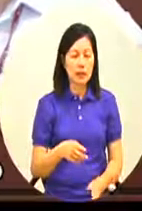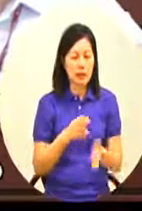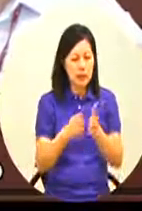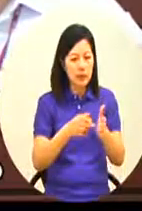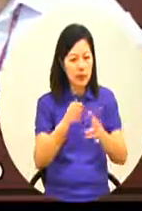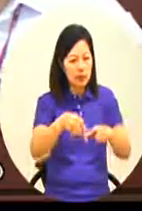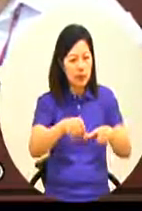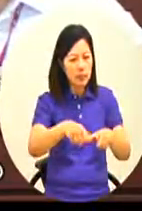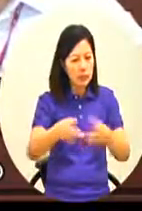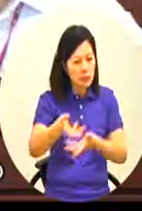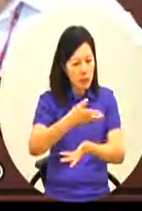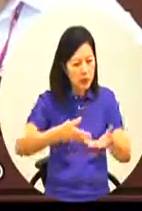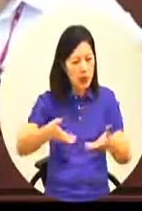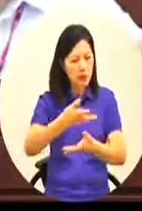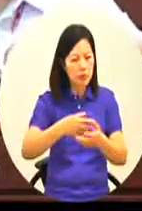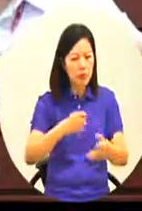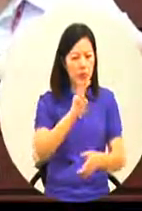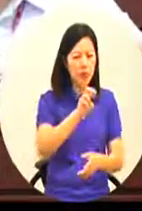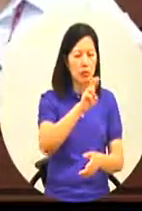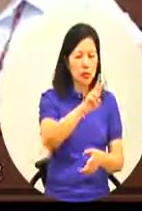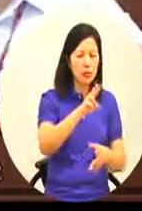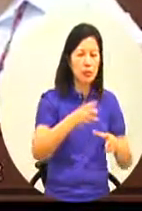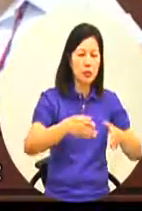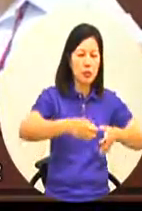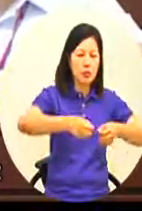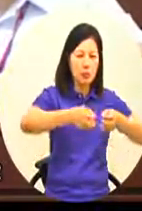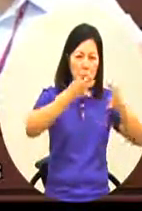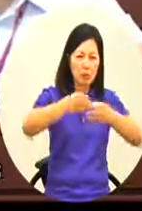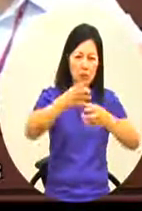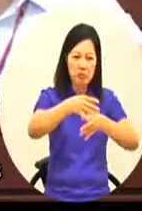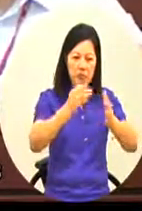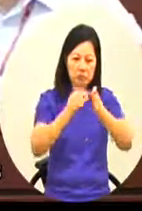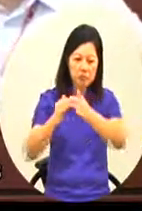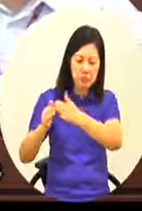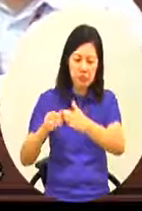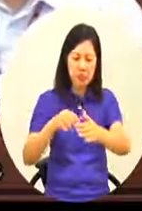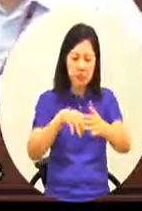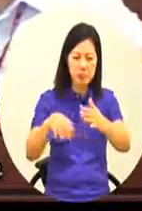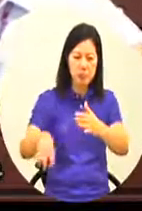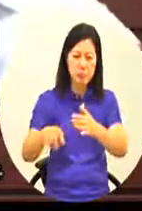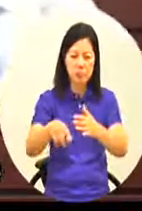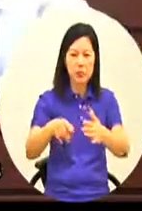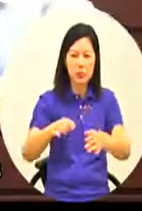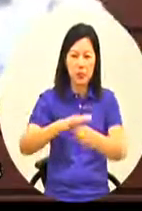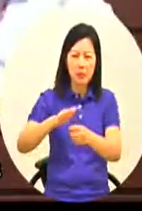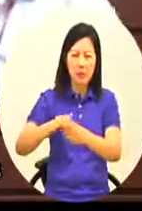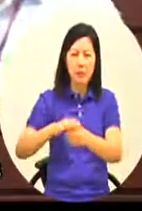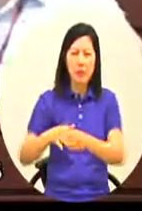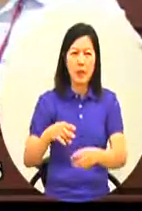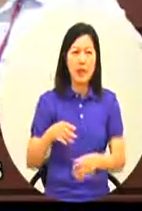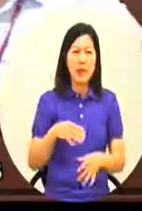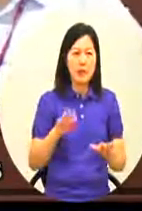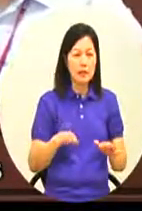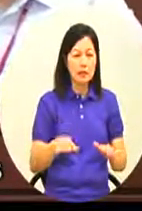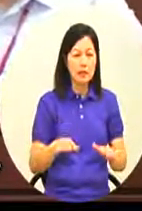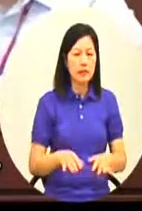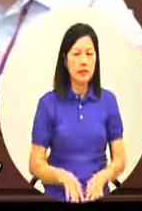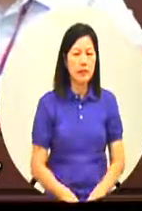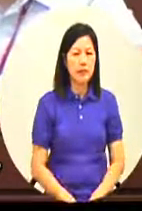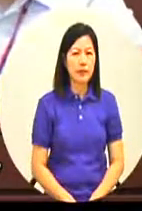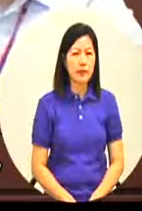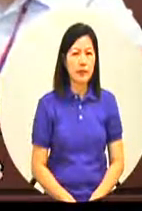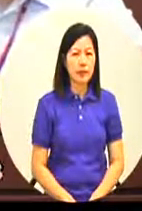沟通多次，大概22栋仓库目前是将近是满租了，有21栋目前出租中。那它里面的进驻的产业类型也不断